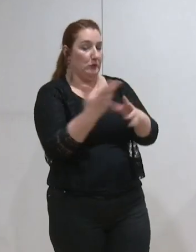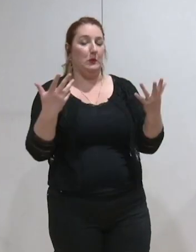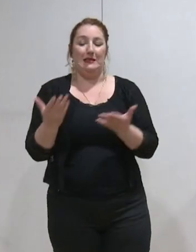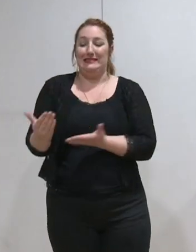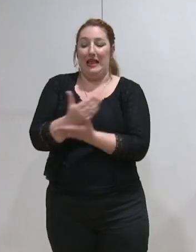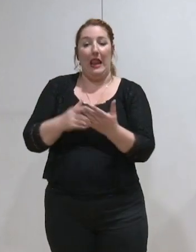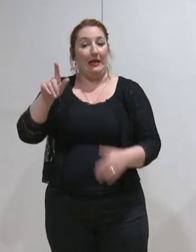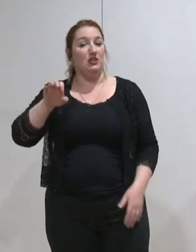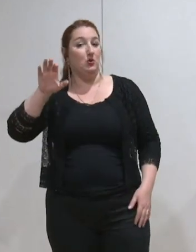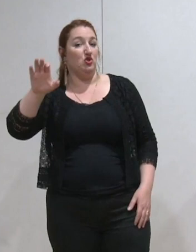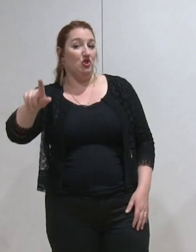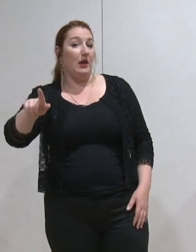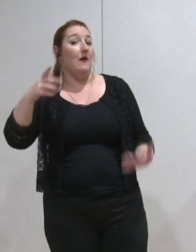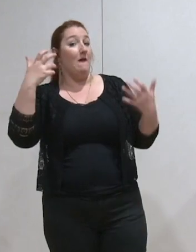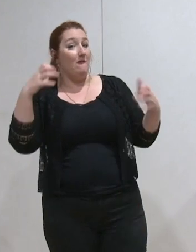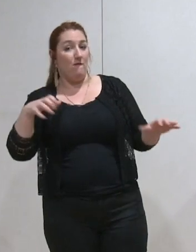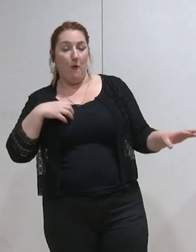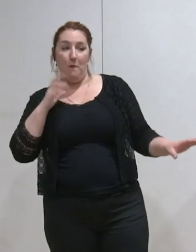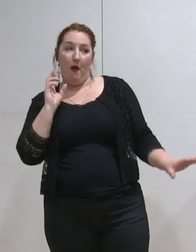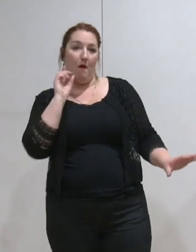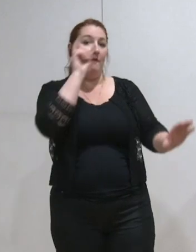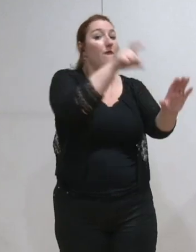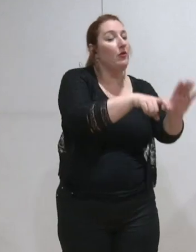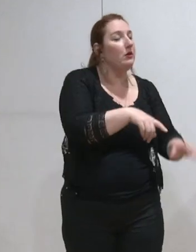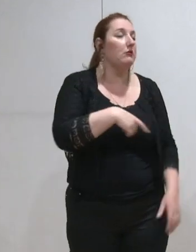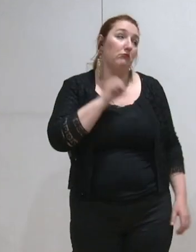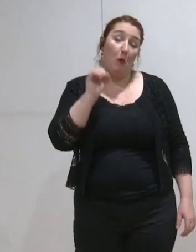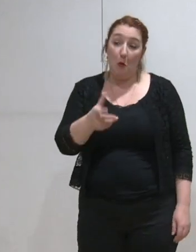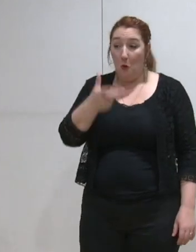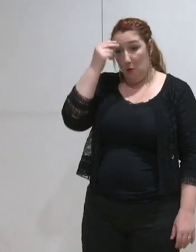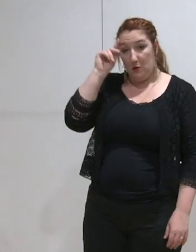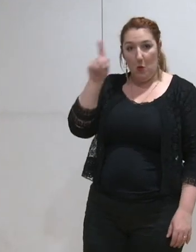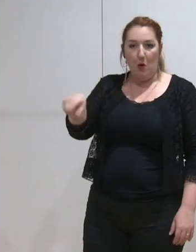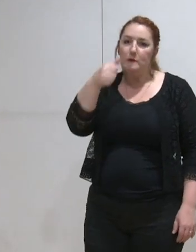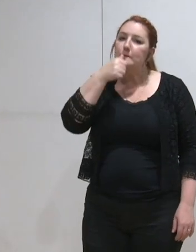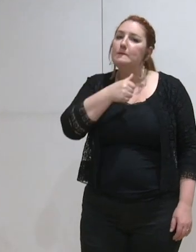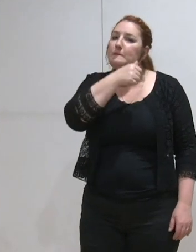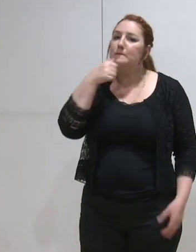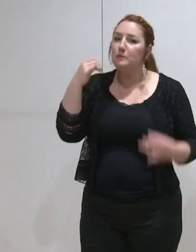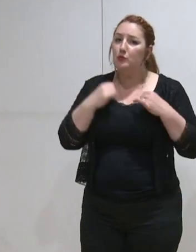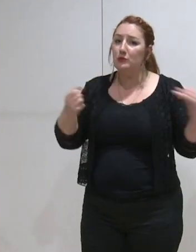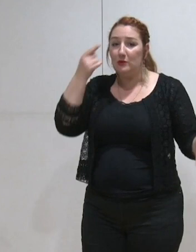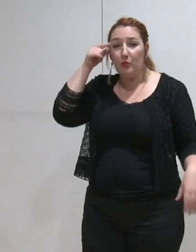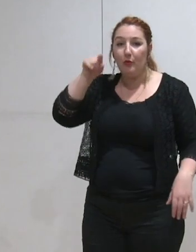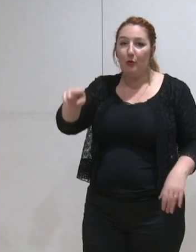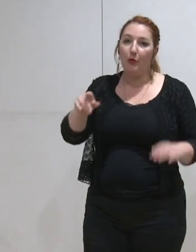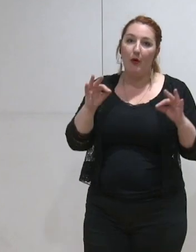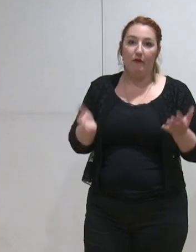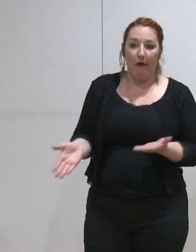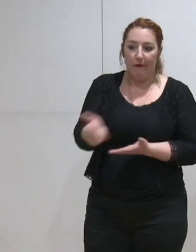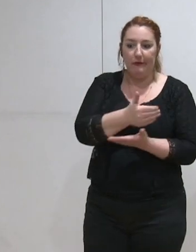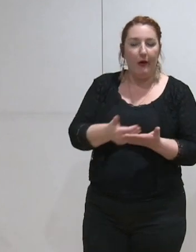ne voulaient pas venir et on peut les comprendre compte tenu de ce que cela représenta en terme de sacrifice pour eux sur le plan de la